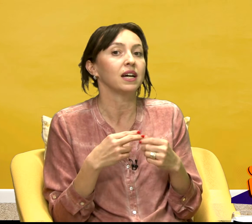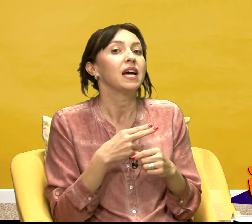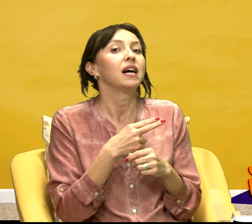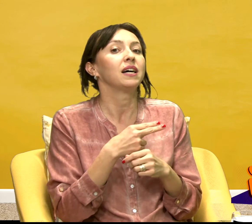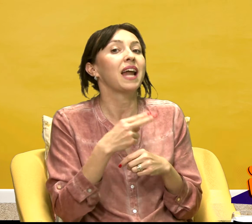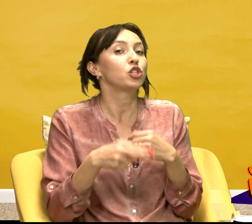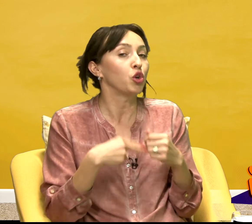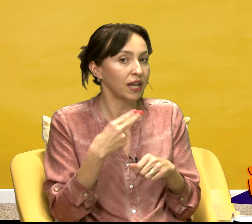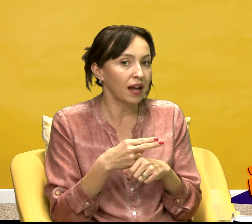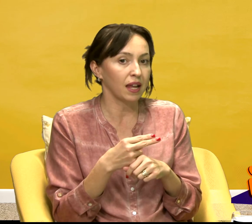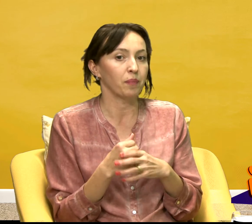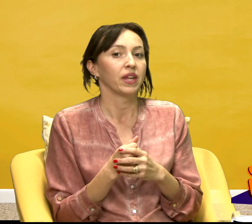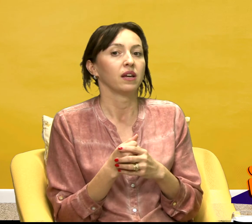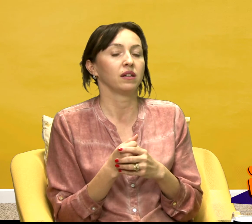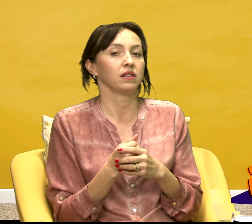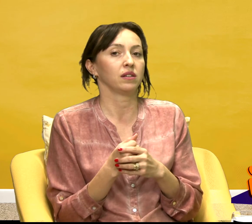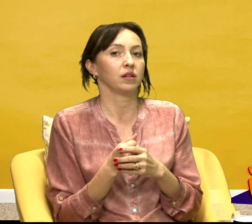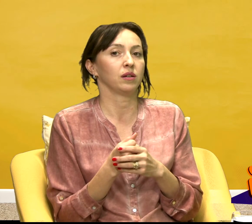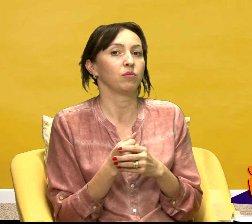Avem activități naționale,